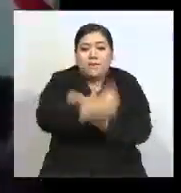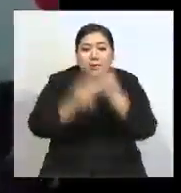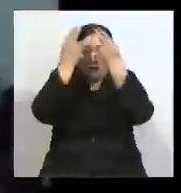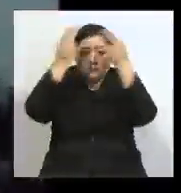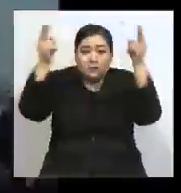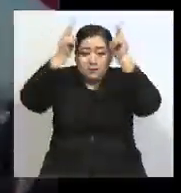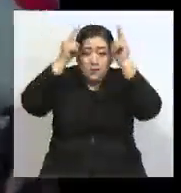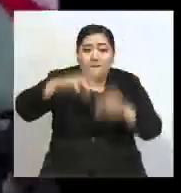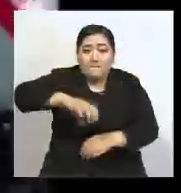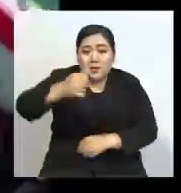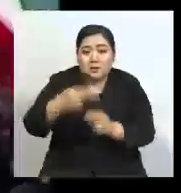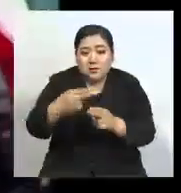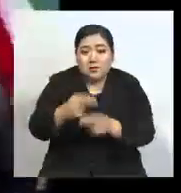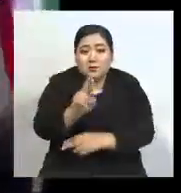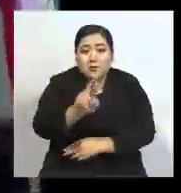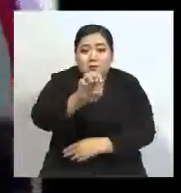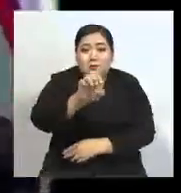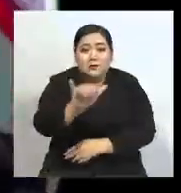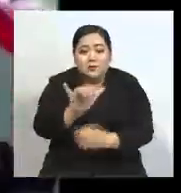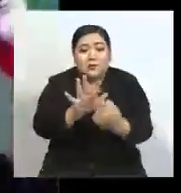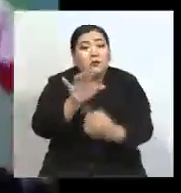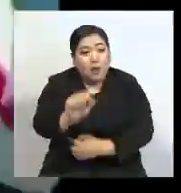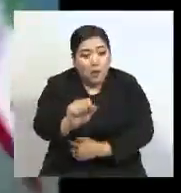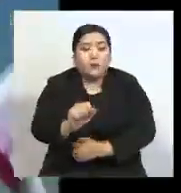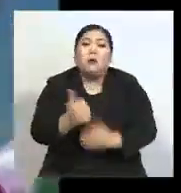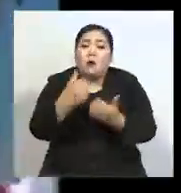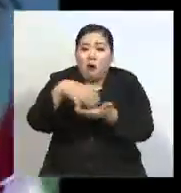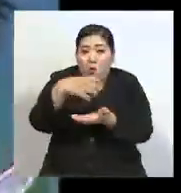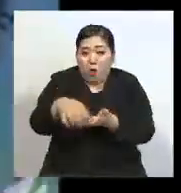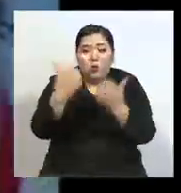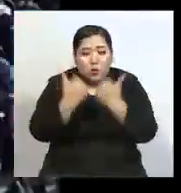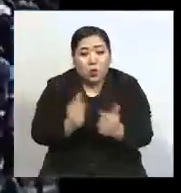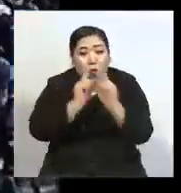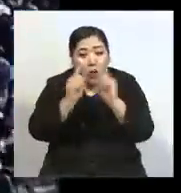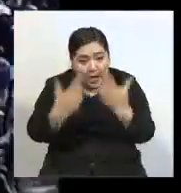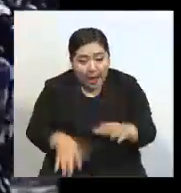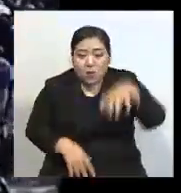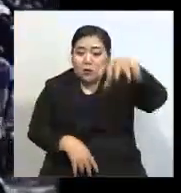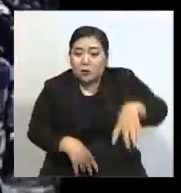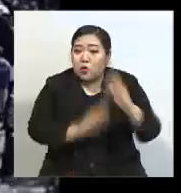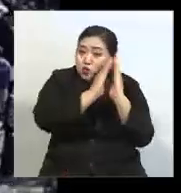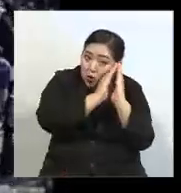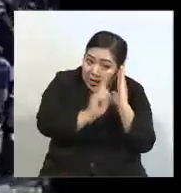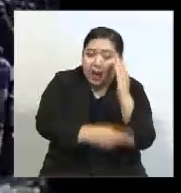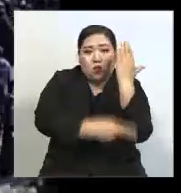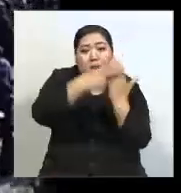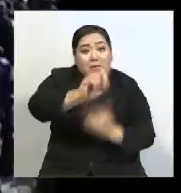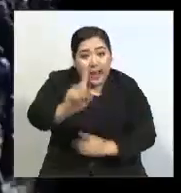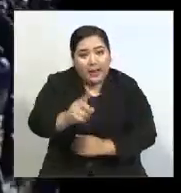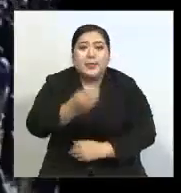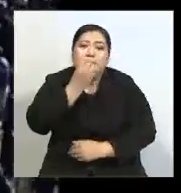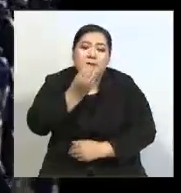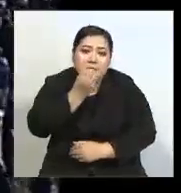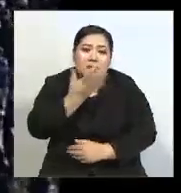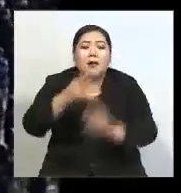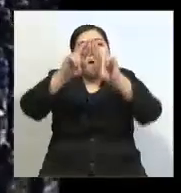าระเบียกรุงริยาดก็แจ้งว่าตอนนี้ก็ประสานไปแล้วนะคะสถานประกอบการไม่ว่าจะเป็นที่พักโรงแรมร้านอาหารธุรกิจ